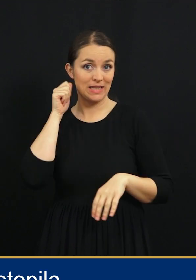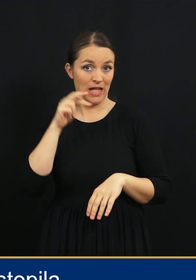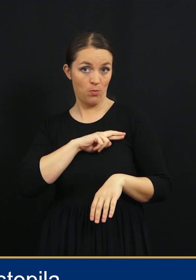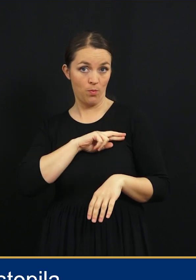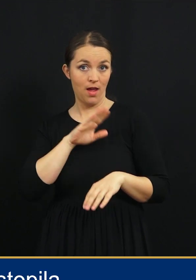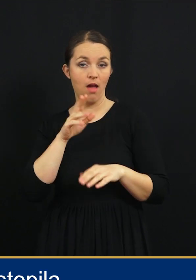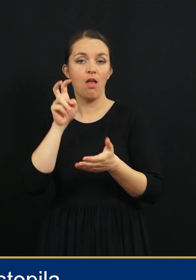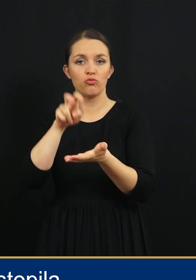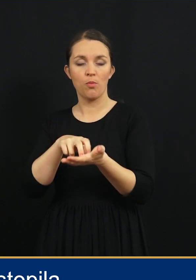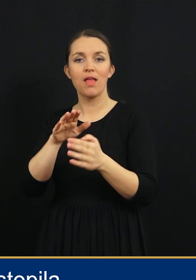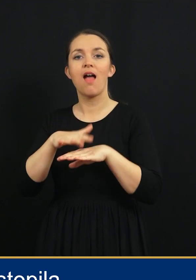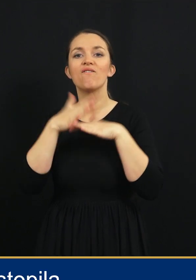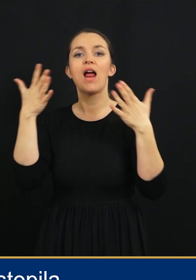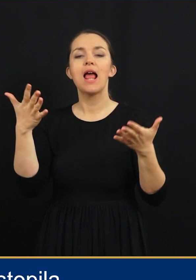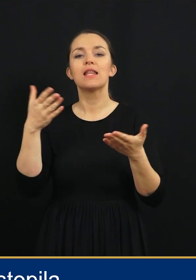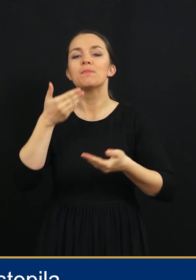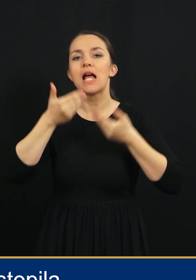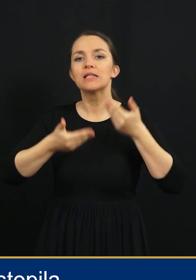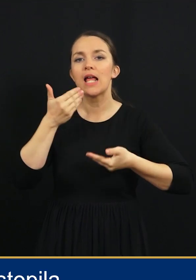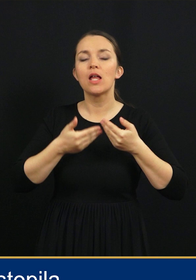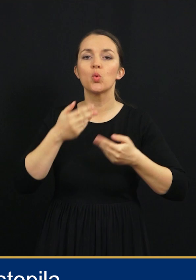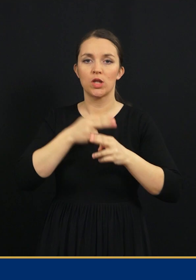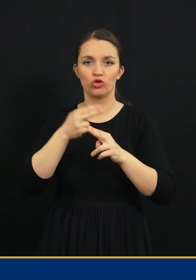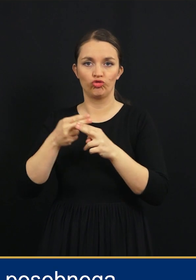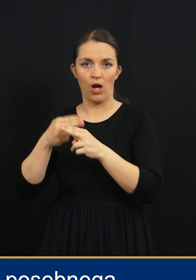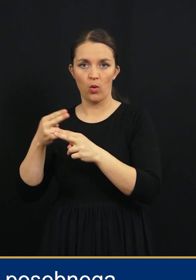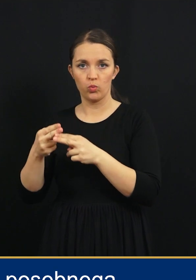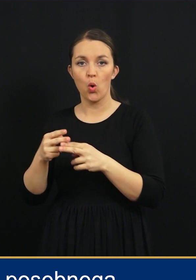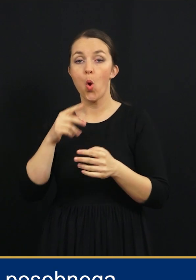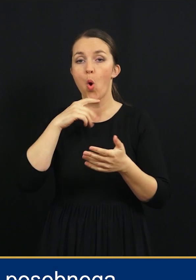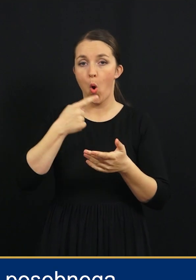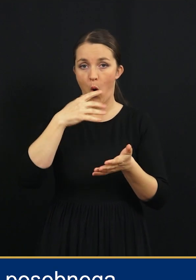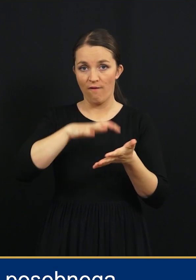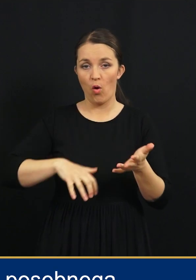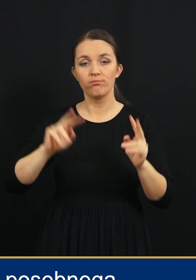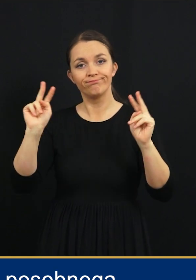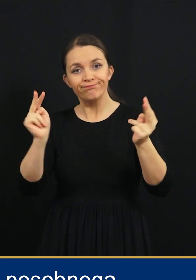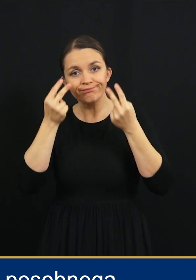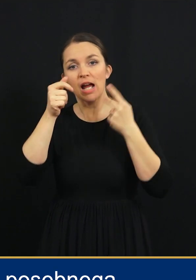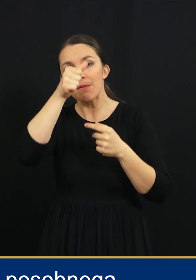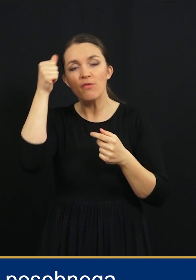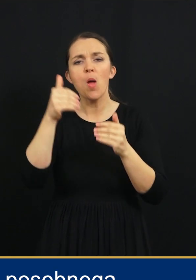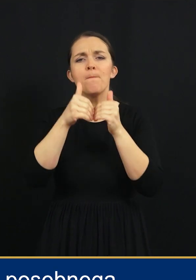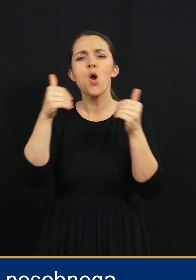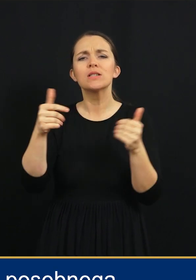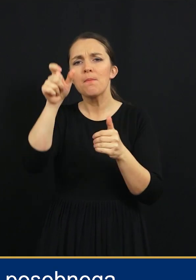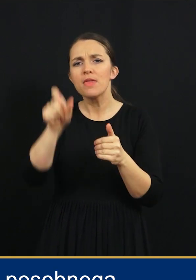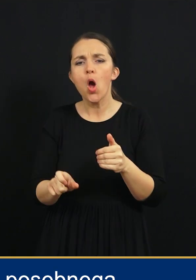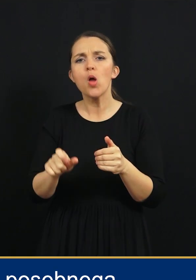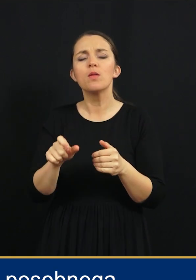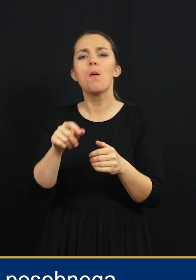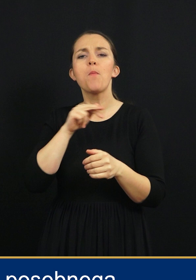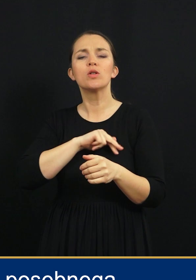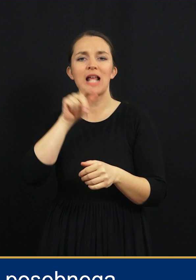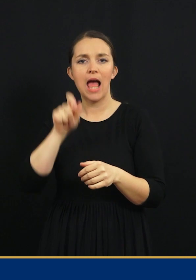republike je nastopila na velikem plenarnem zasedanju držav. V govoru je pozvala k imenovanju posebnega odposlanca Združenih